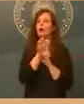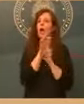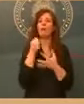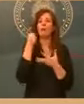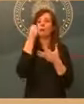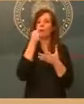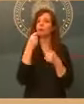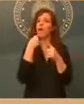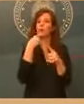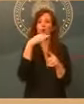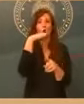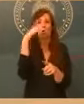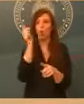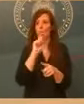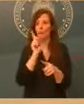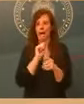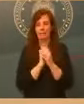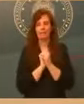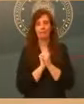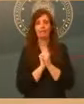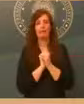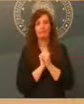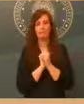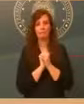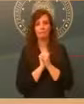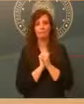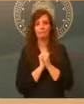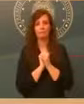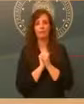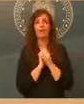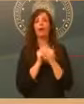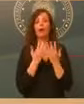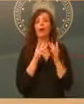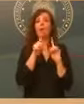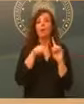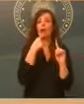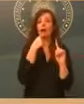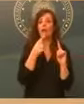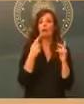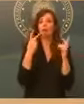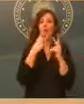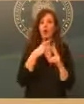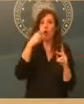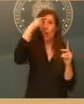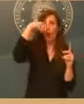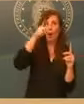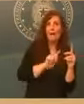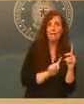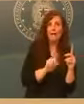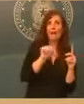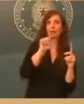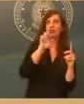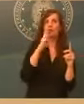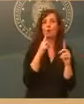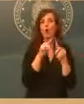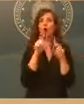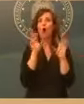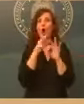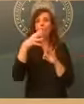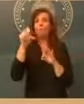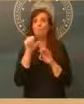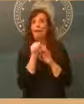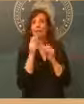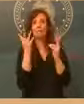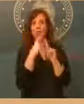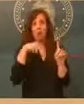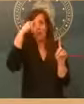oltre non abbiamo pensato ad altri strumenti quali il SURE o il MES perché i